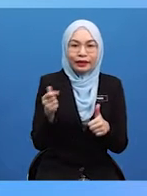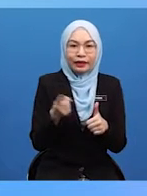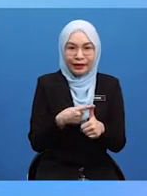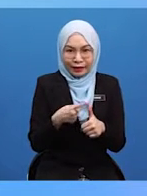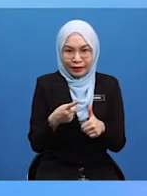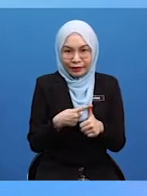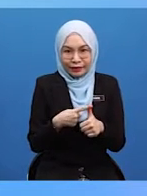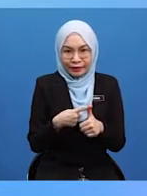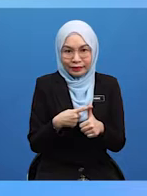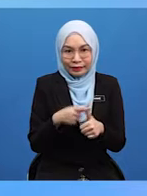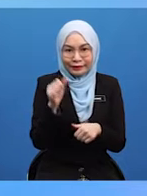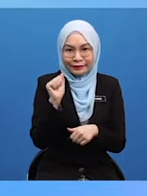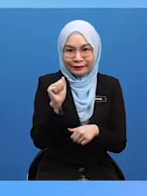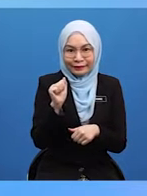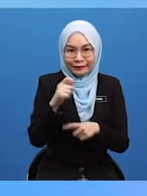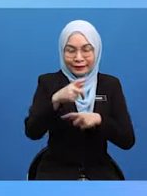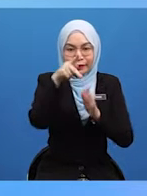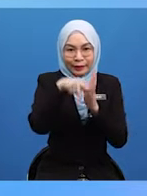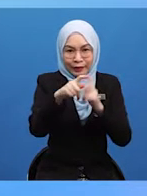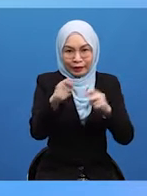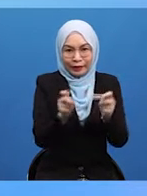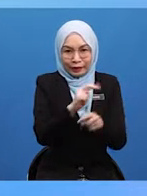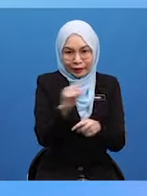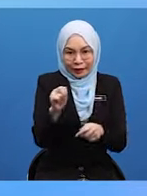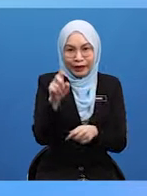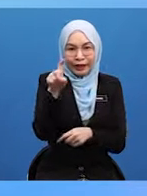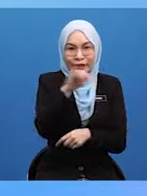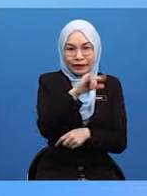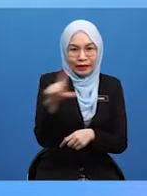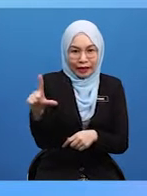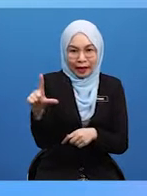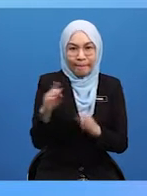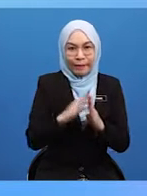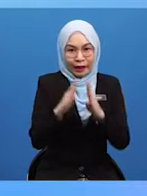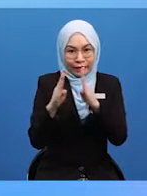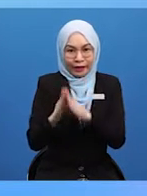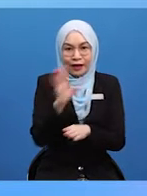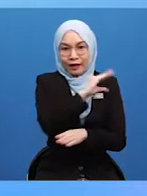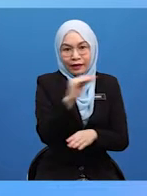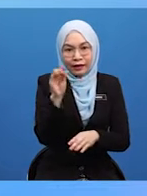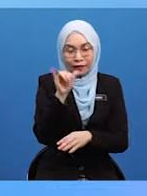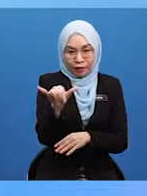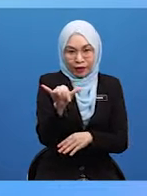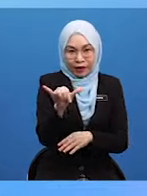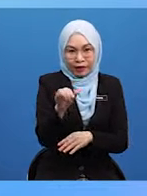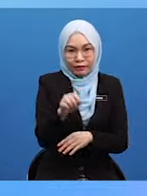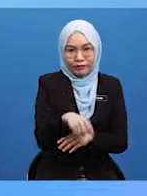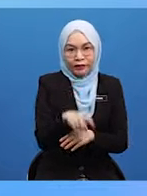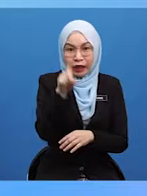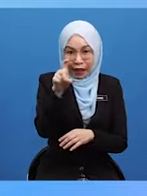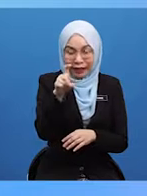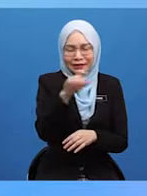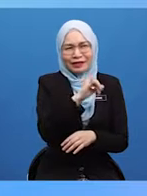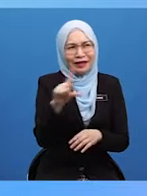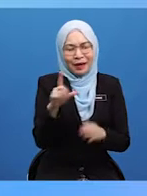A. Pertempatan X adalah pertempatan bandar dan Y adalah pertempatan luar